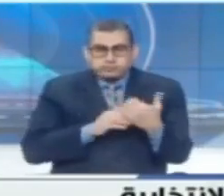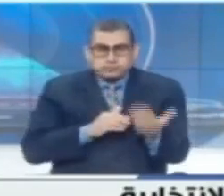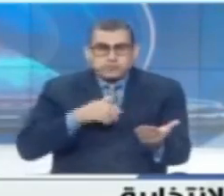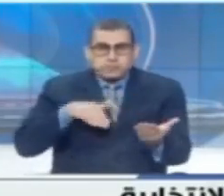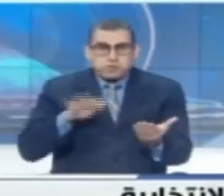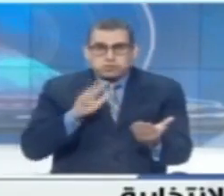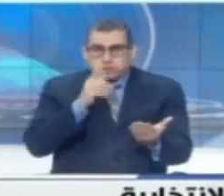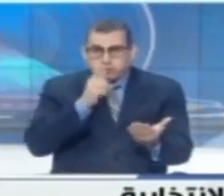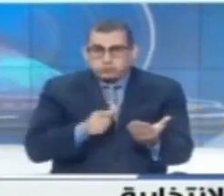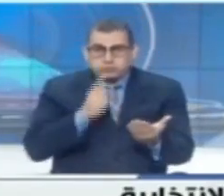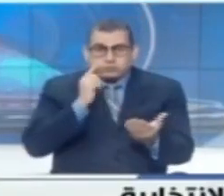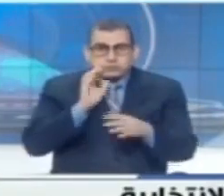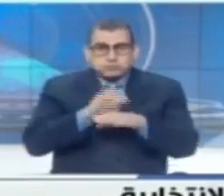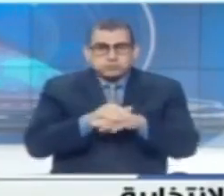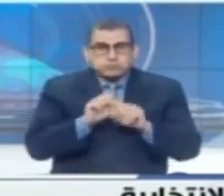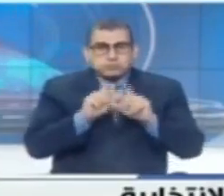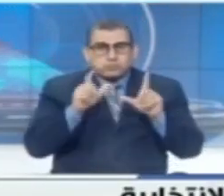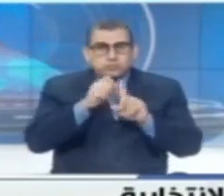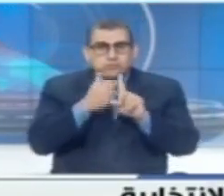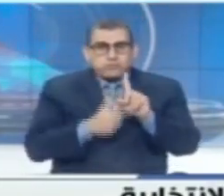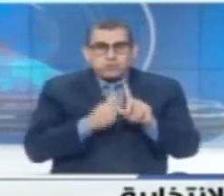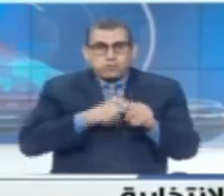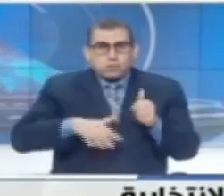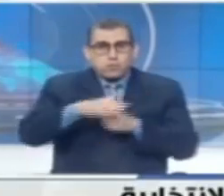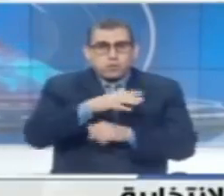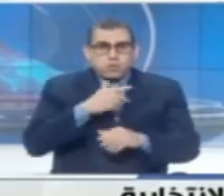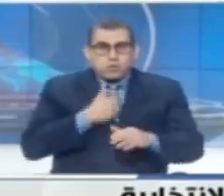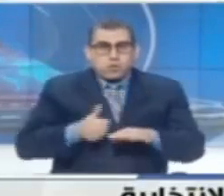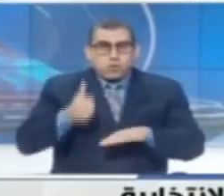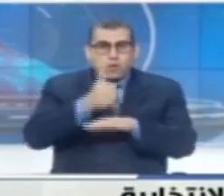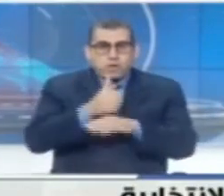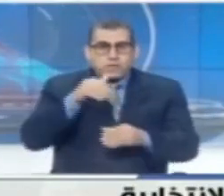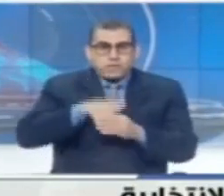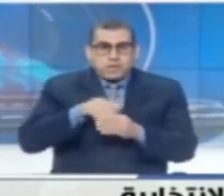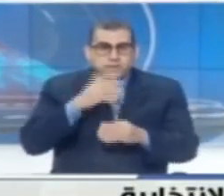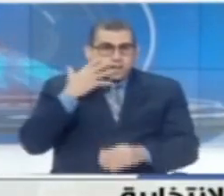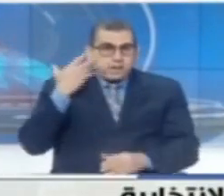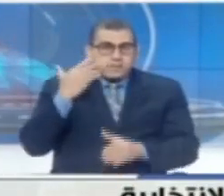مجلس النواب، كشفت المفوضية الوطنية العليا للانتخابات الليبية